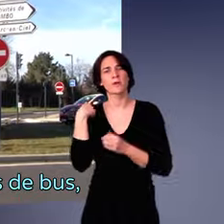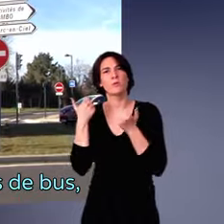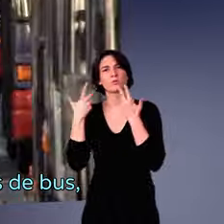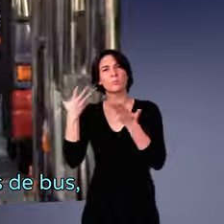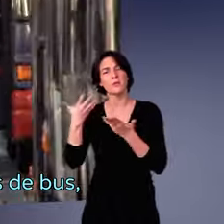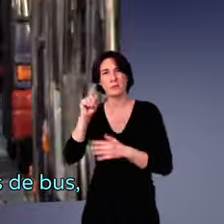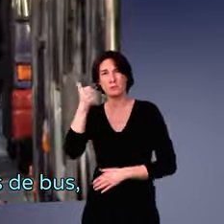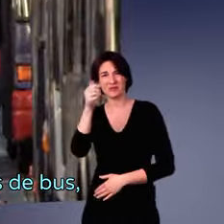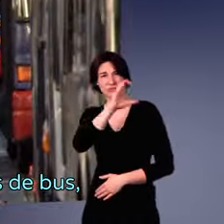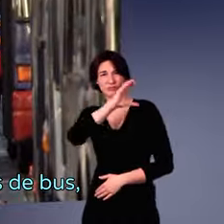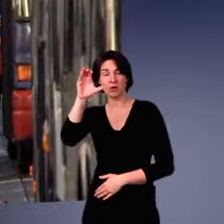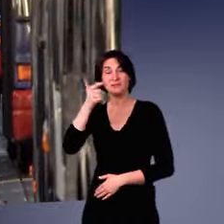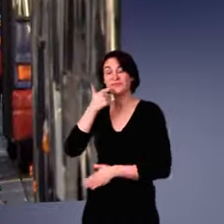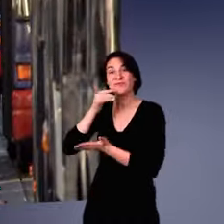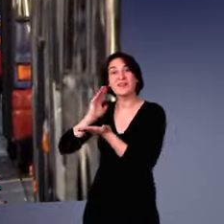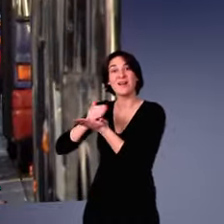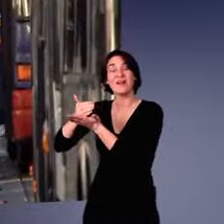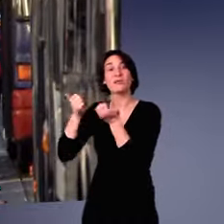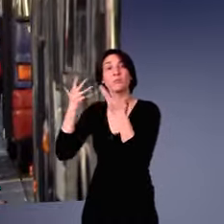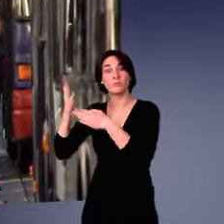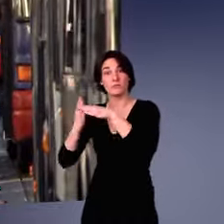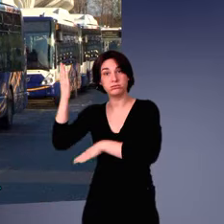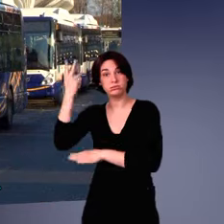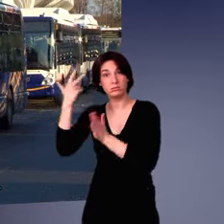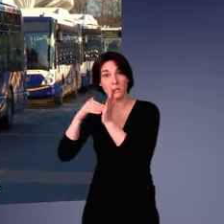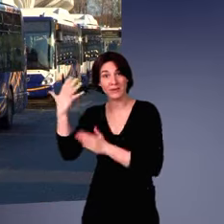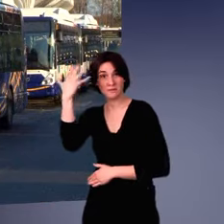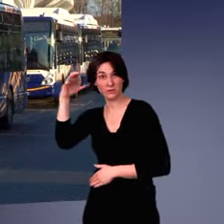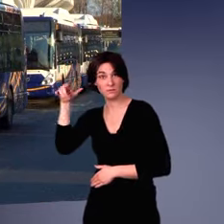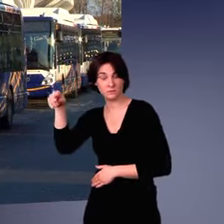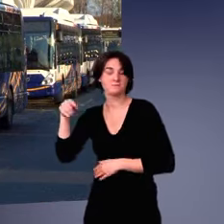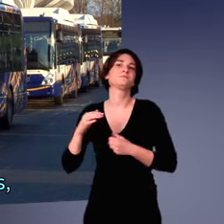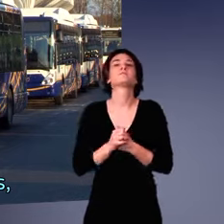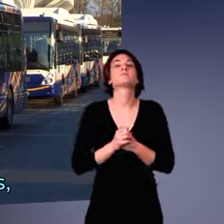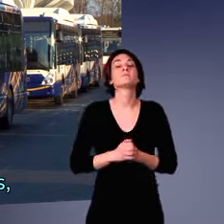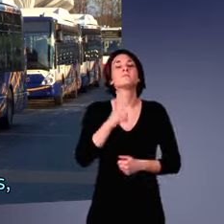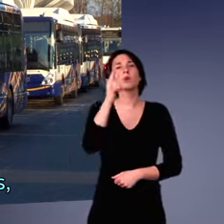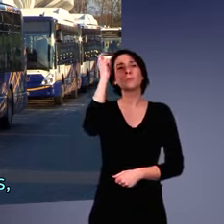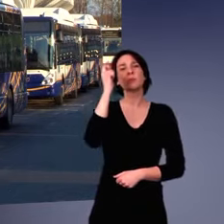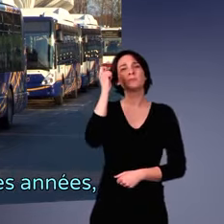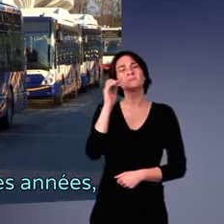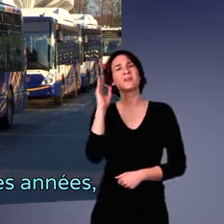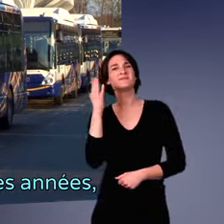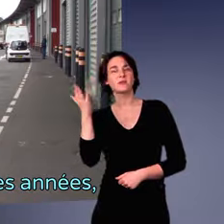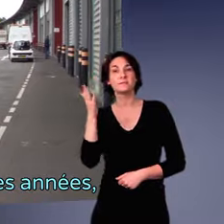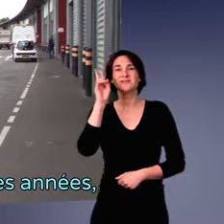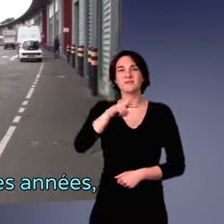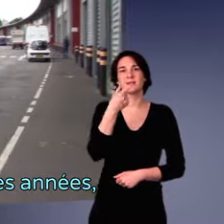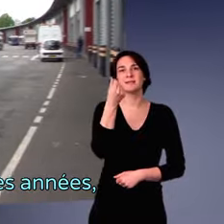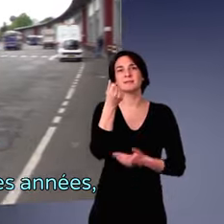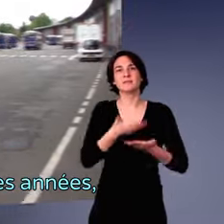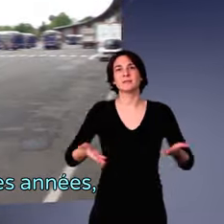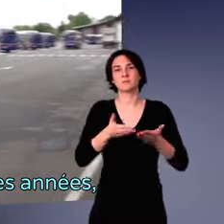existe une centaine de lignes de bus et plus de 3500 arrêts au niveau des véhicules le changement a été